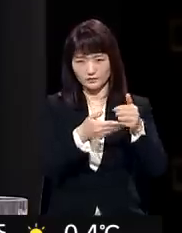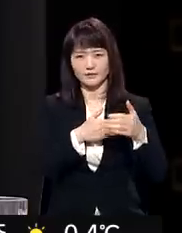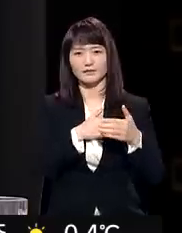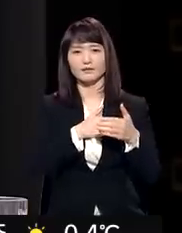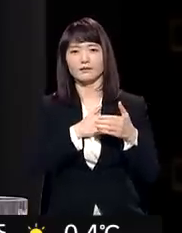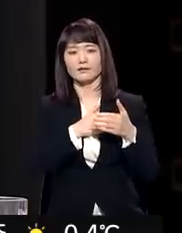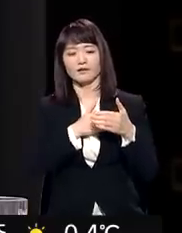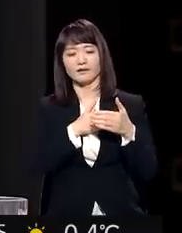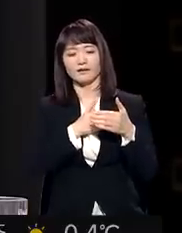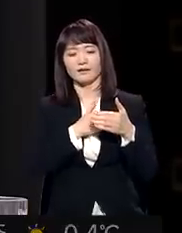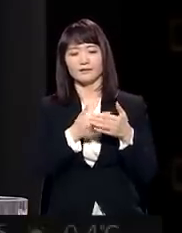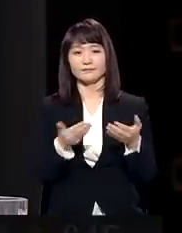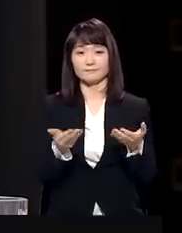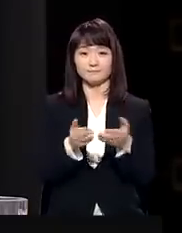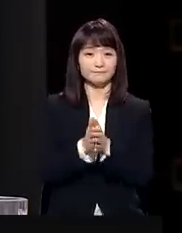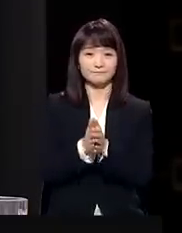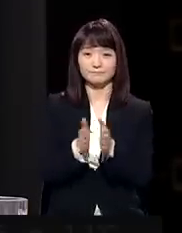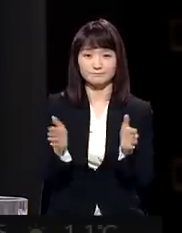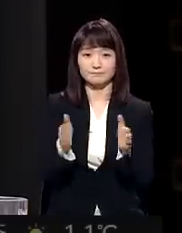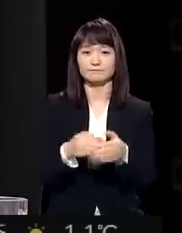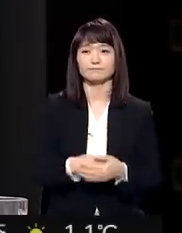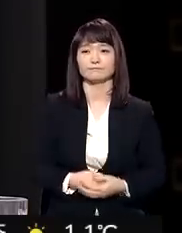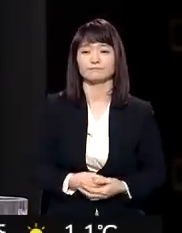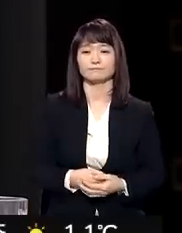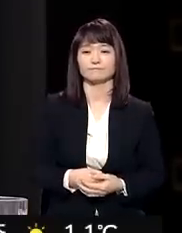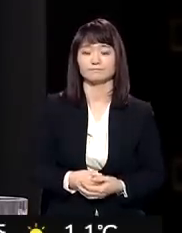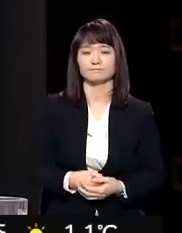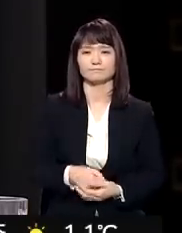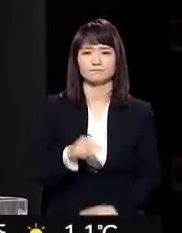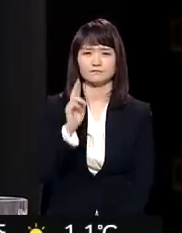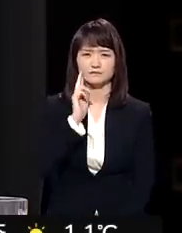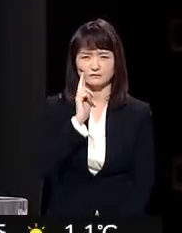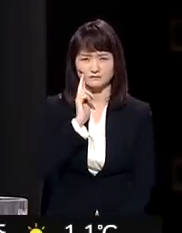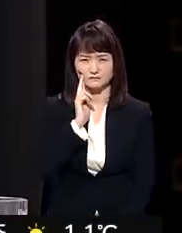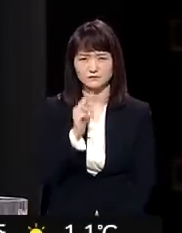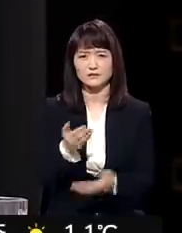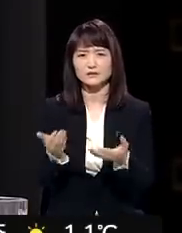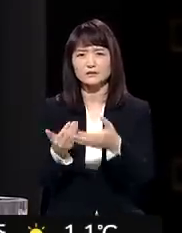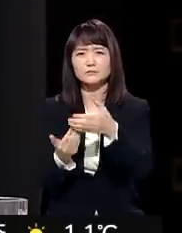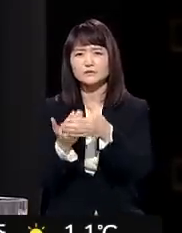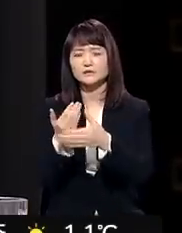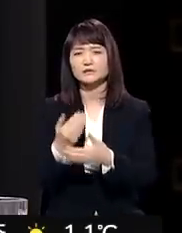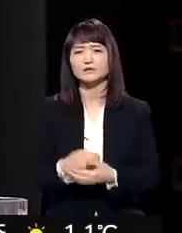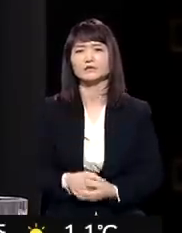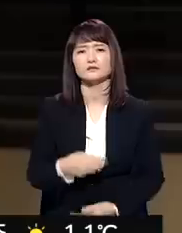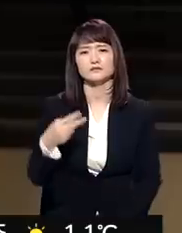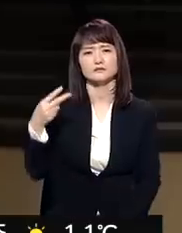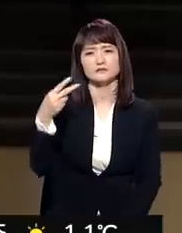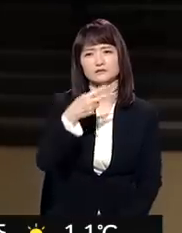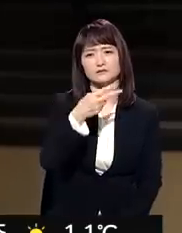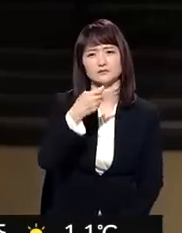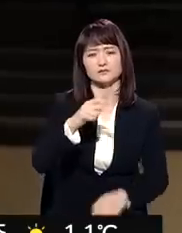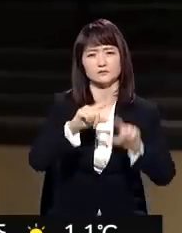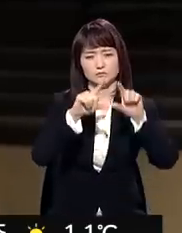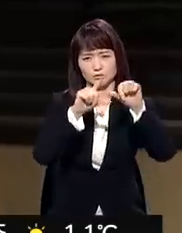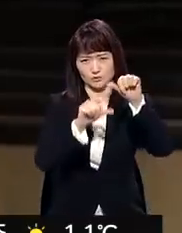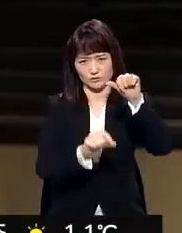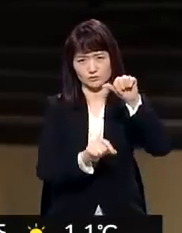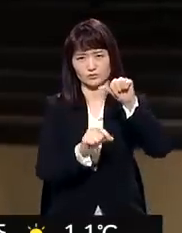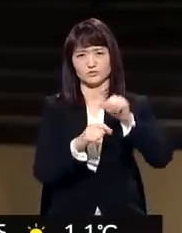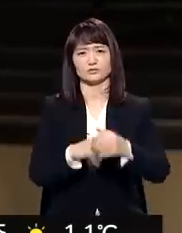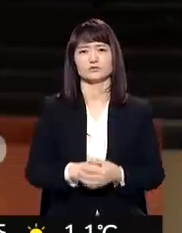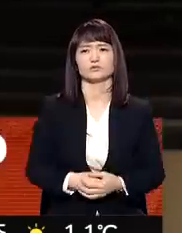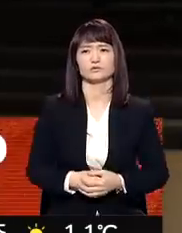설렘 속에서 일을 시작했을 텐데 비극이 벌어집니다 자 2012년 5월 달인데요